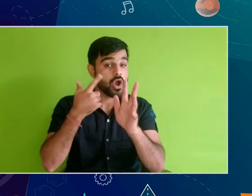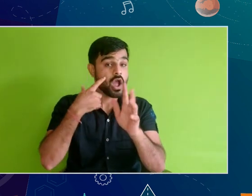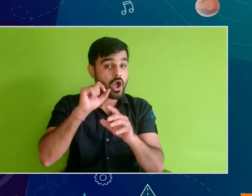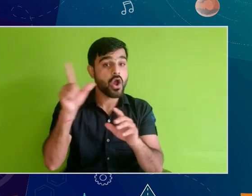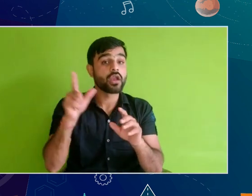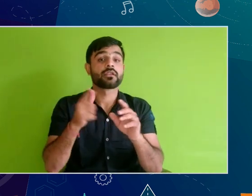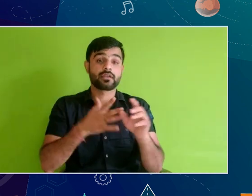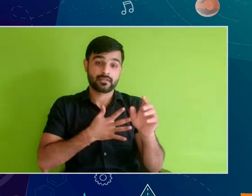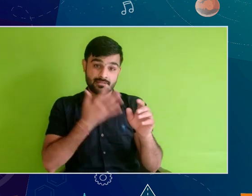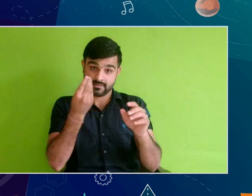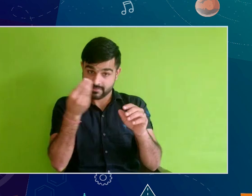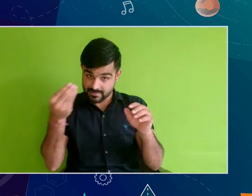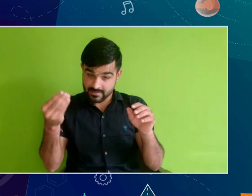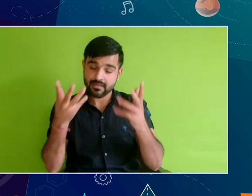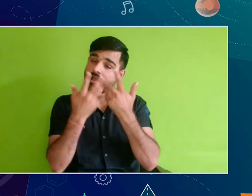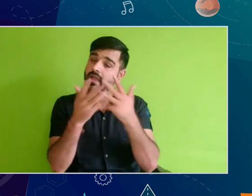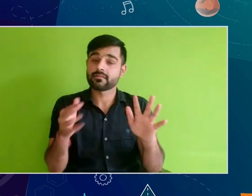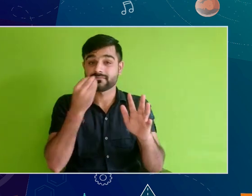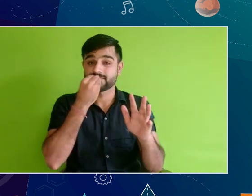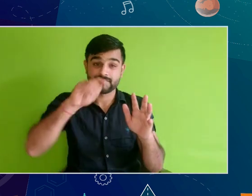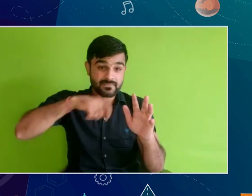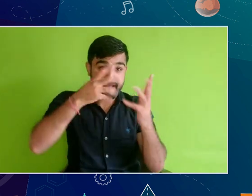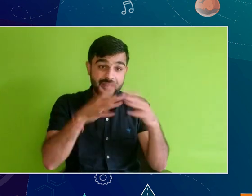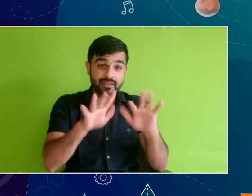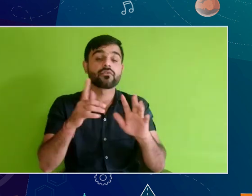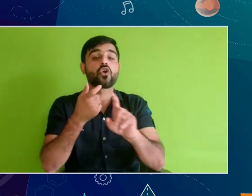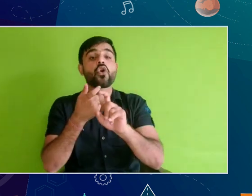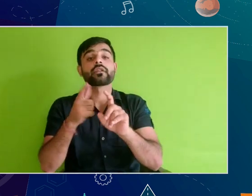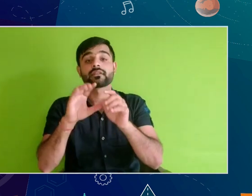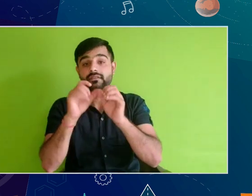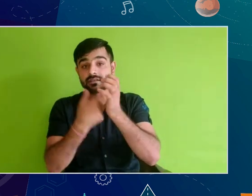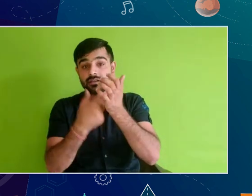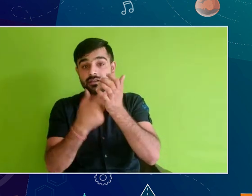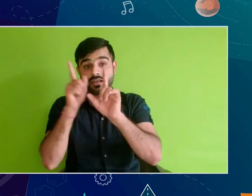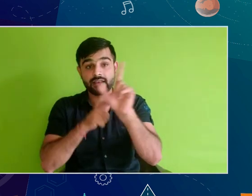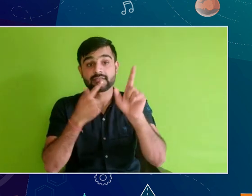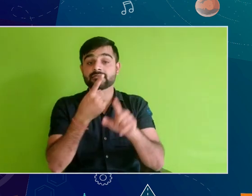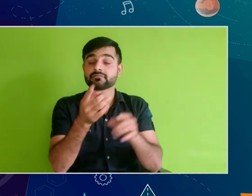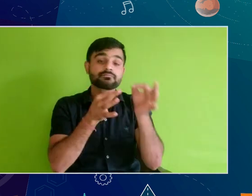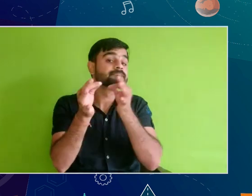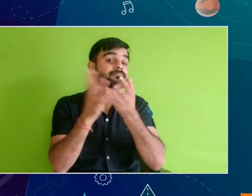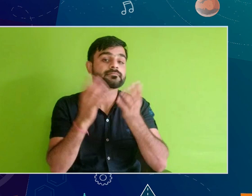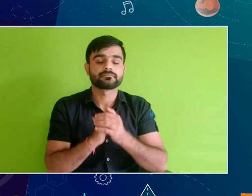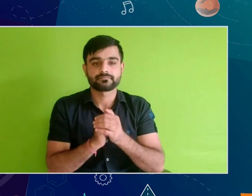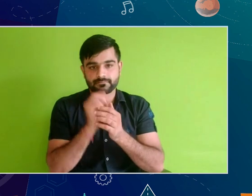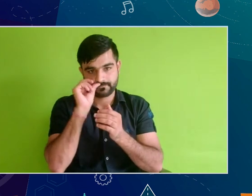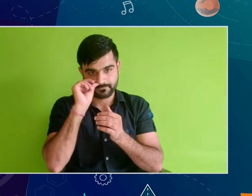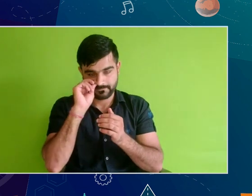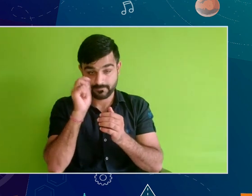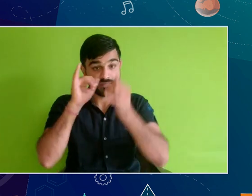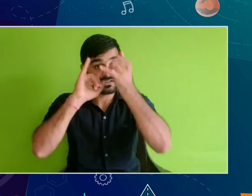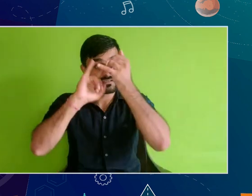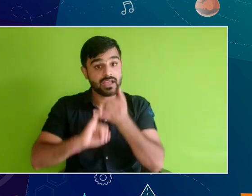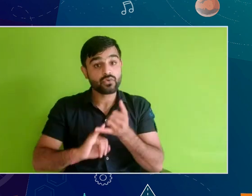हैं, किसी भी डिश में अगर कोकोनट ऑयल या करी लीव्स डलते हैं तो वो हमें ये बताते हैं कि वो डिश साउथ इंडिया को बिलोंग करती